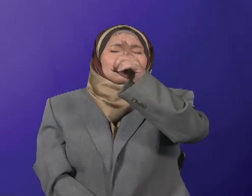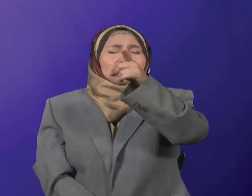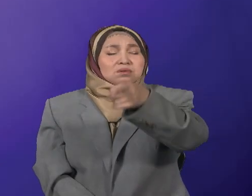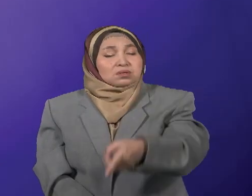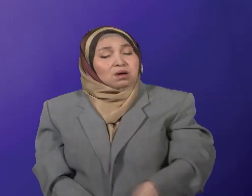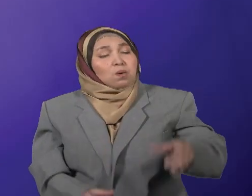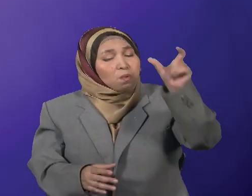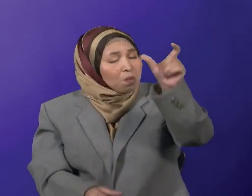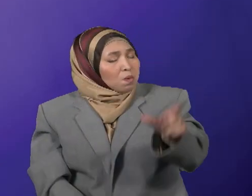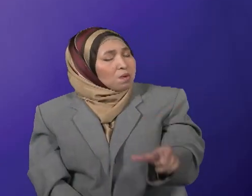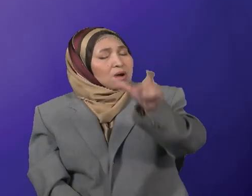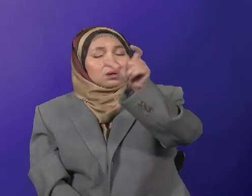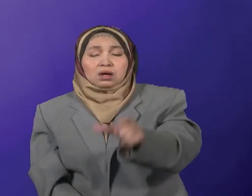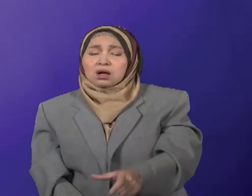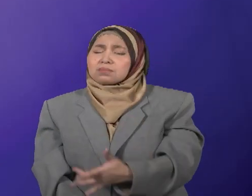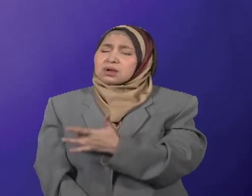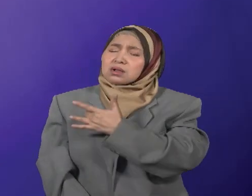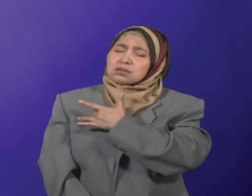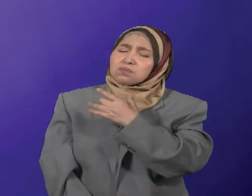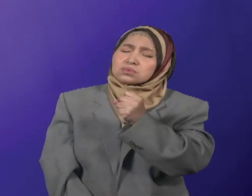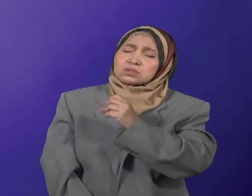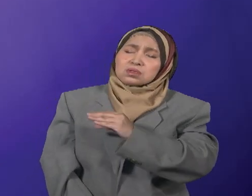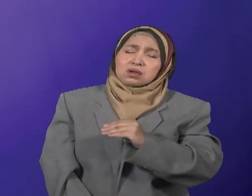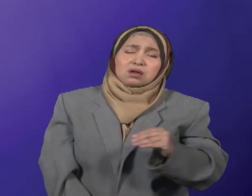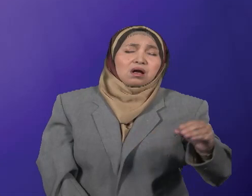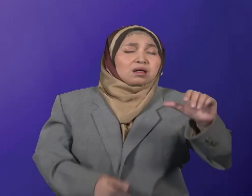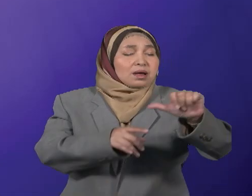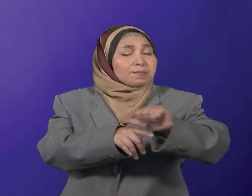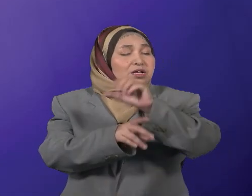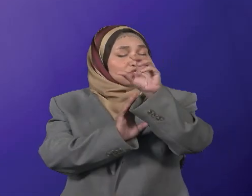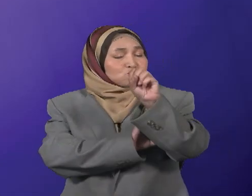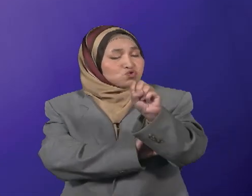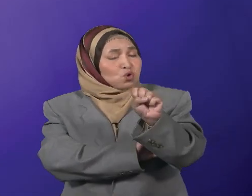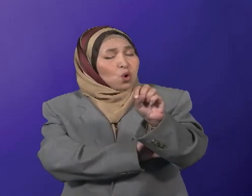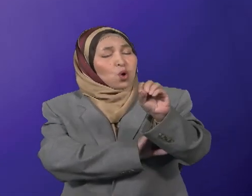إن الذين آمنوا وعملوا